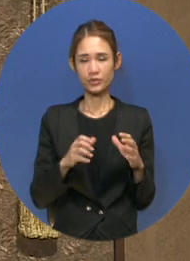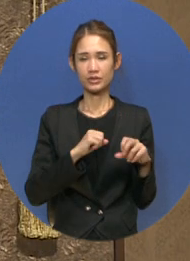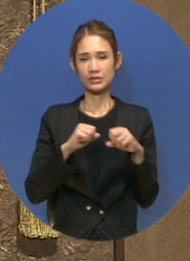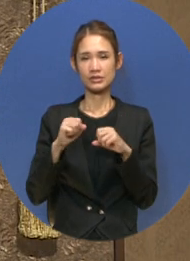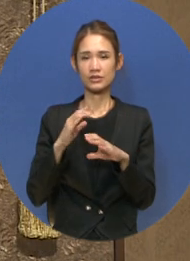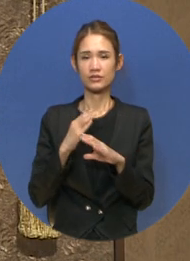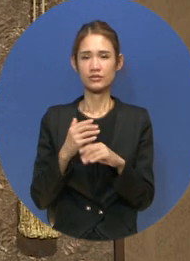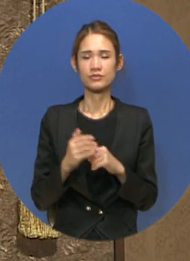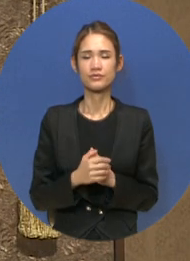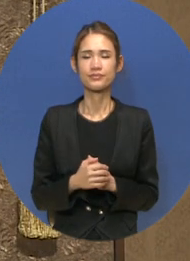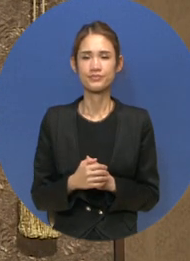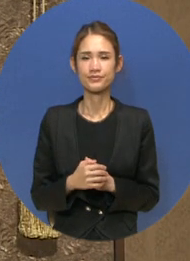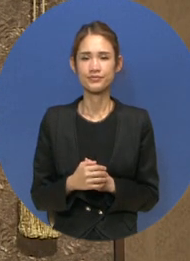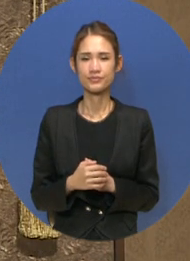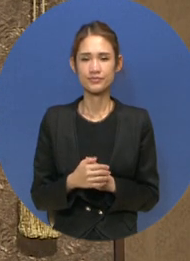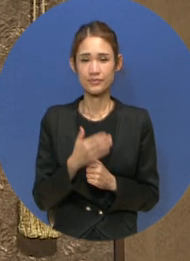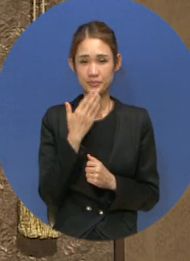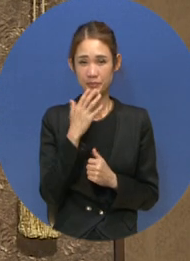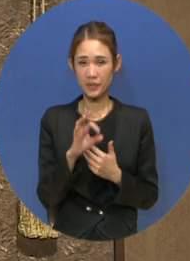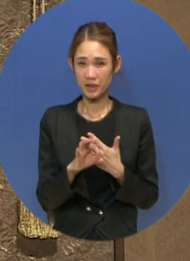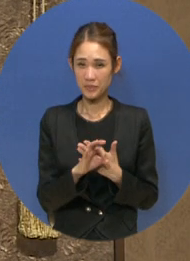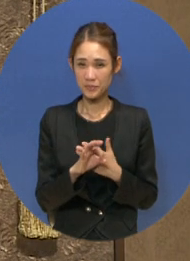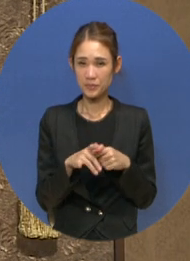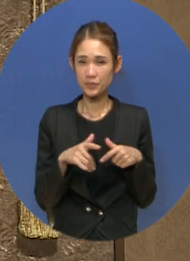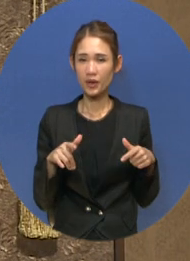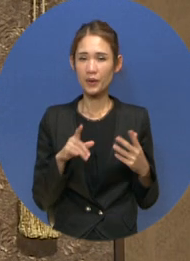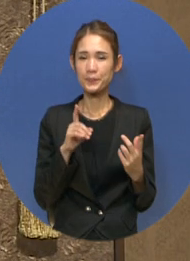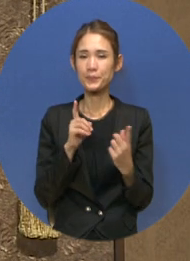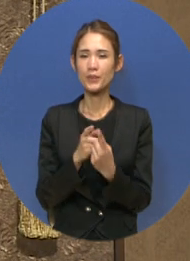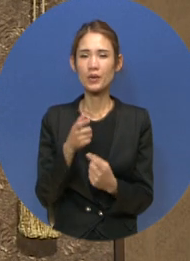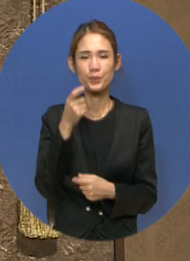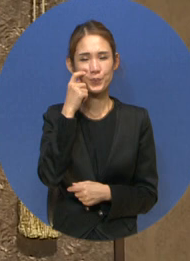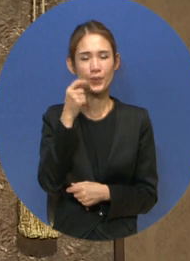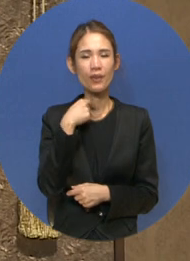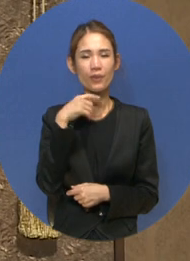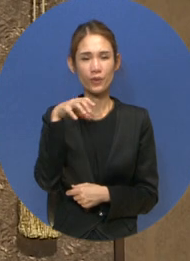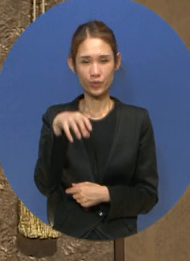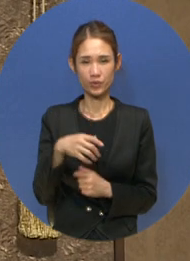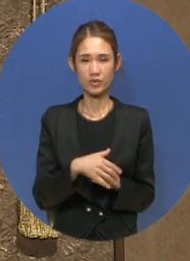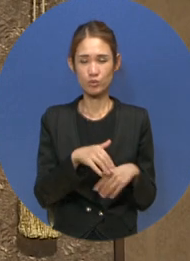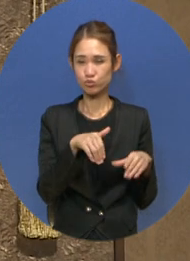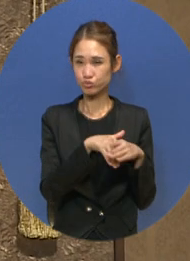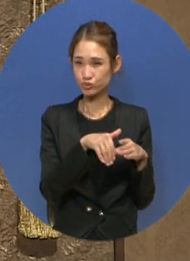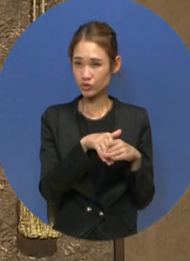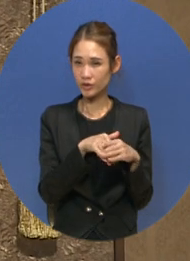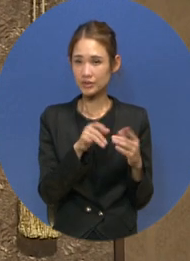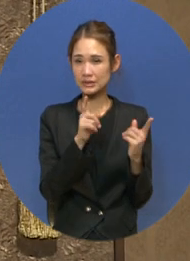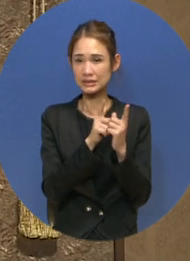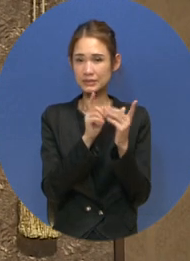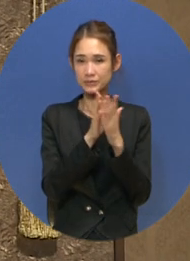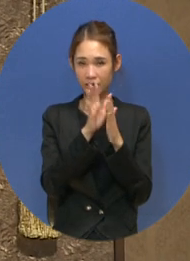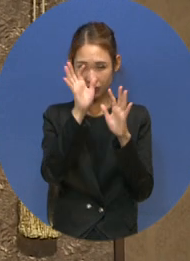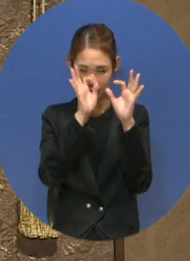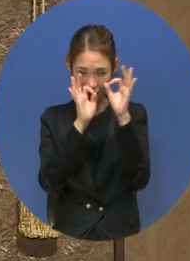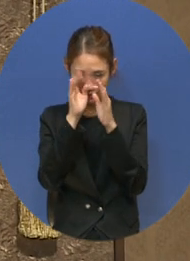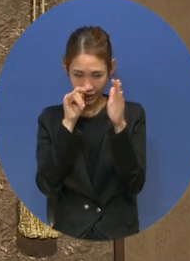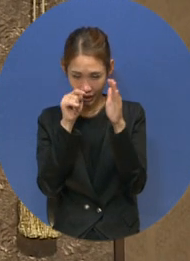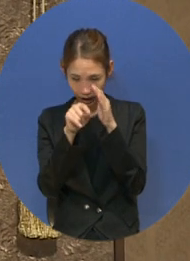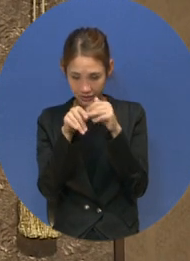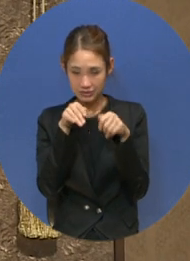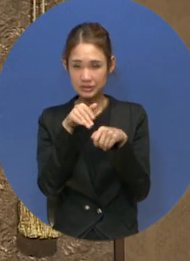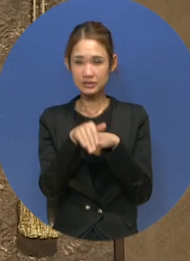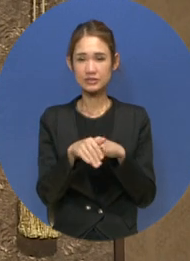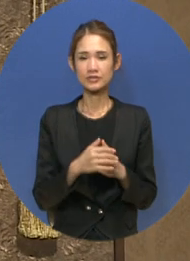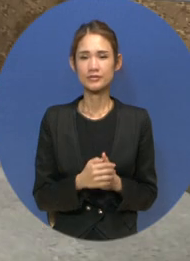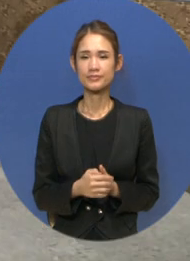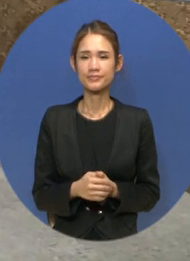시행을 하고 있고 가능하면 좀 이렇게 평소에 접해보지 못했던 공간이나 문화를 우리가 직접 찾아가는 형태로 진행을 하고